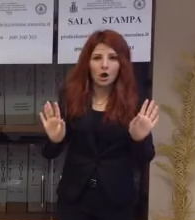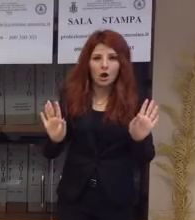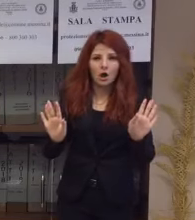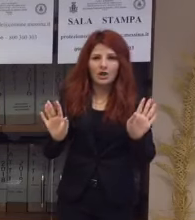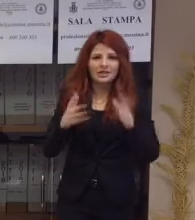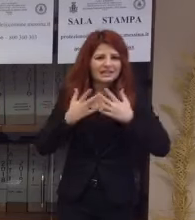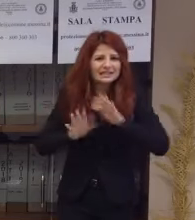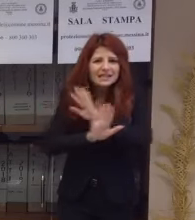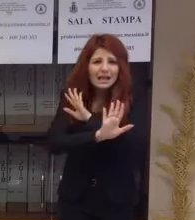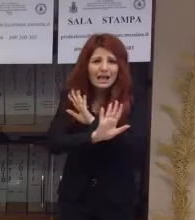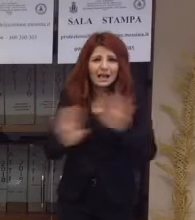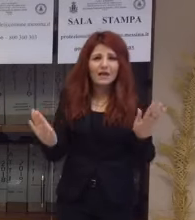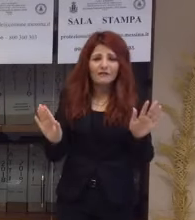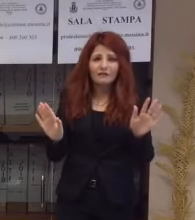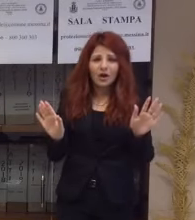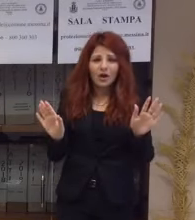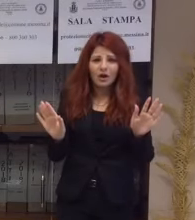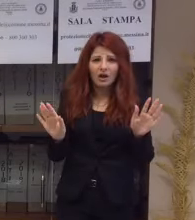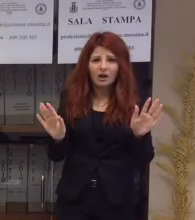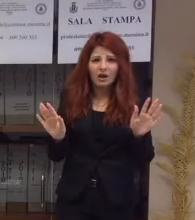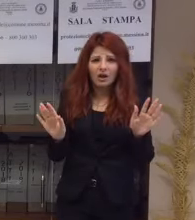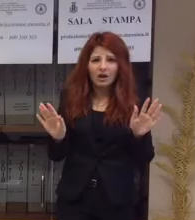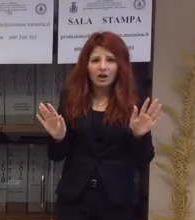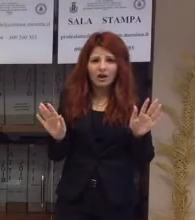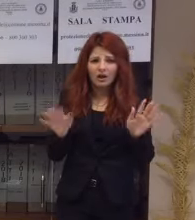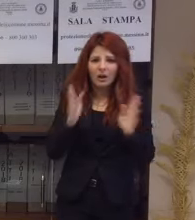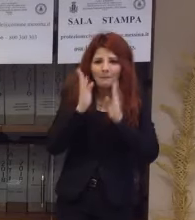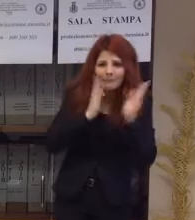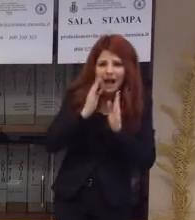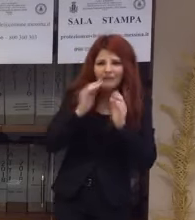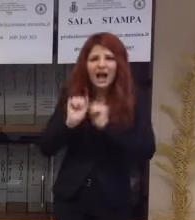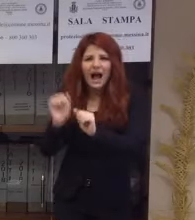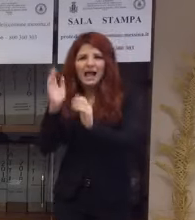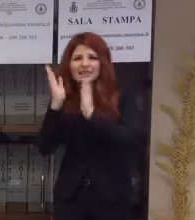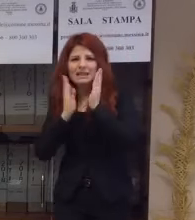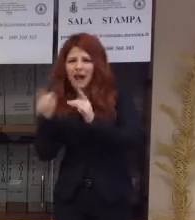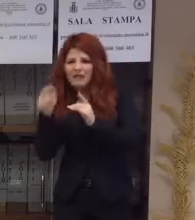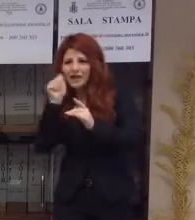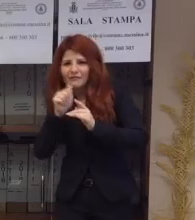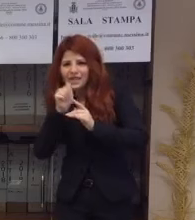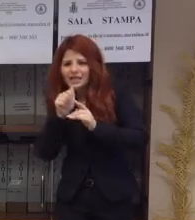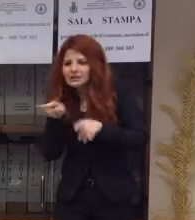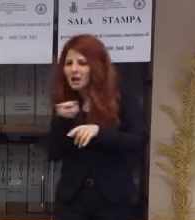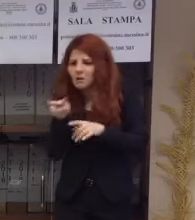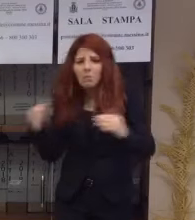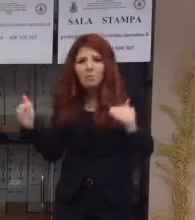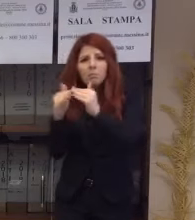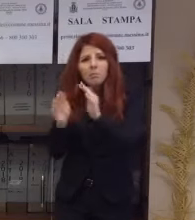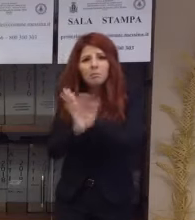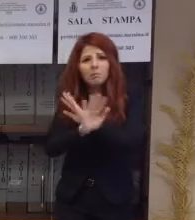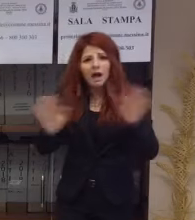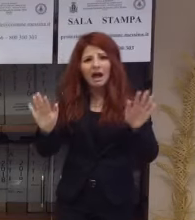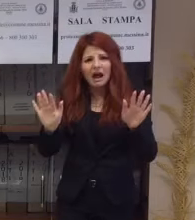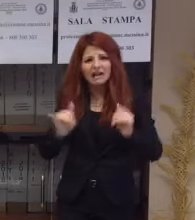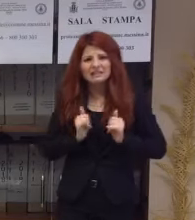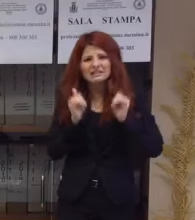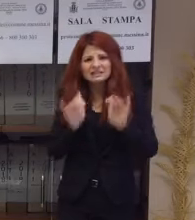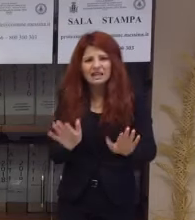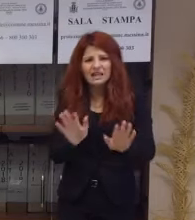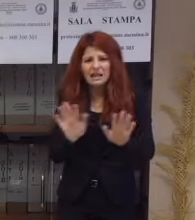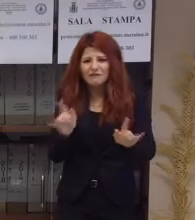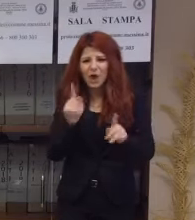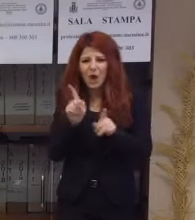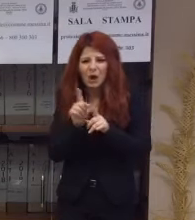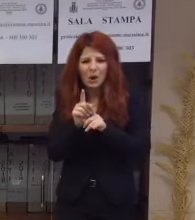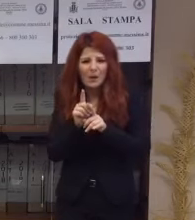stessa faccia della medesima medaglia schifosa che tiene sotto scacco i siciliani, lucrano